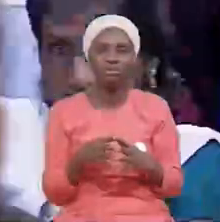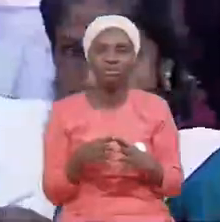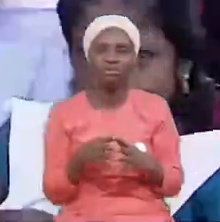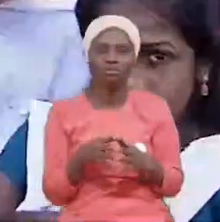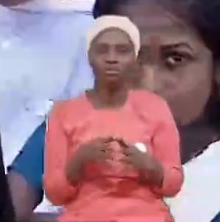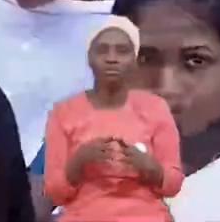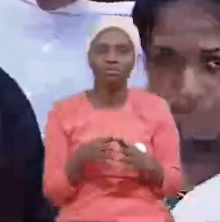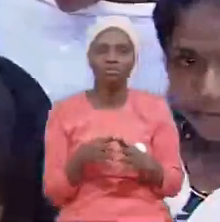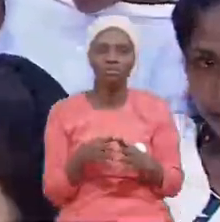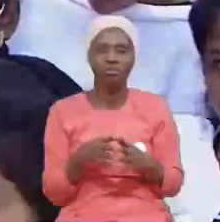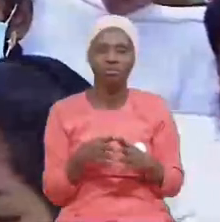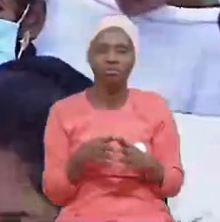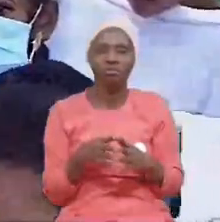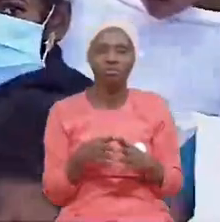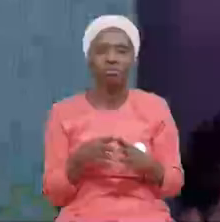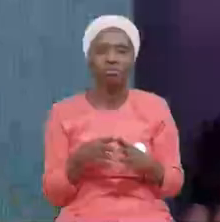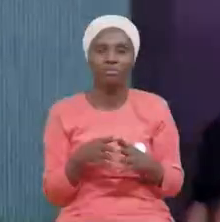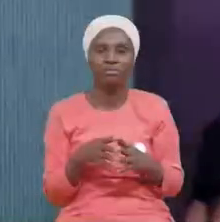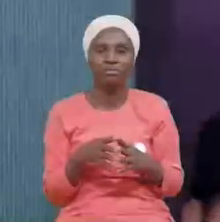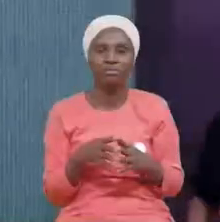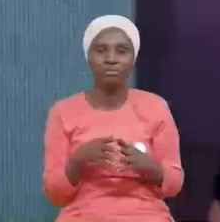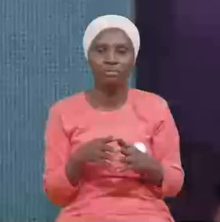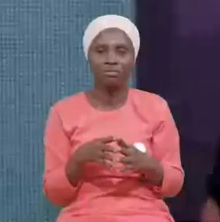dois alors te dire, tu dois t'éloigner.